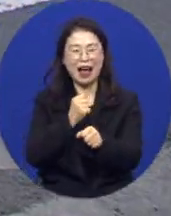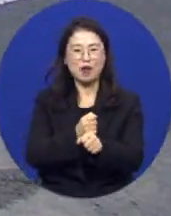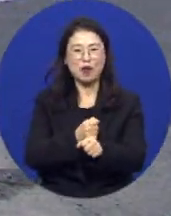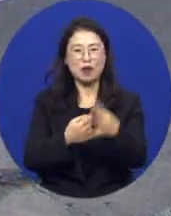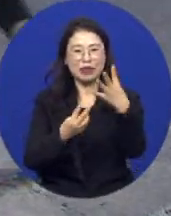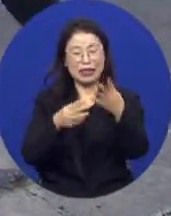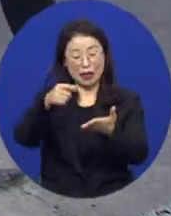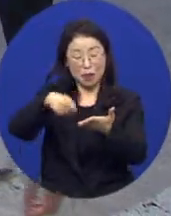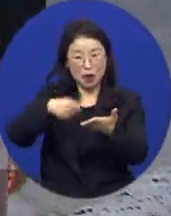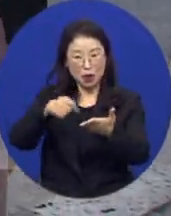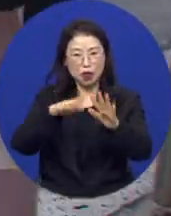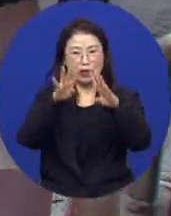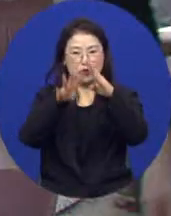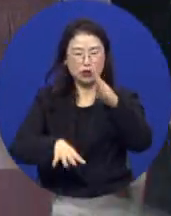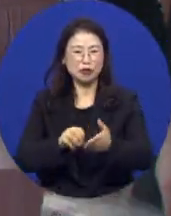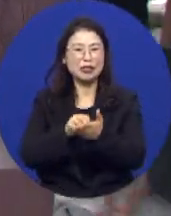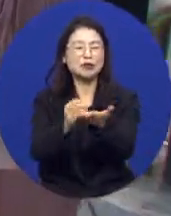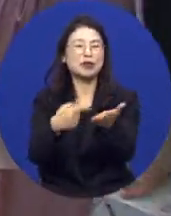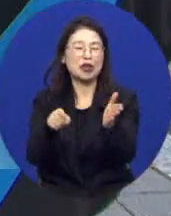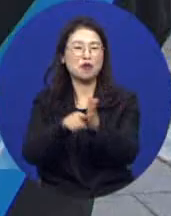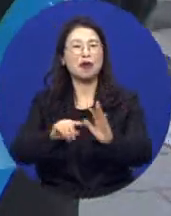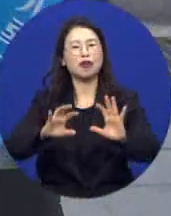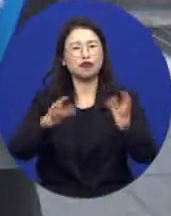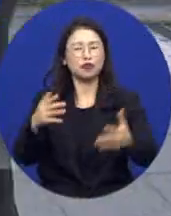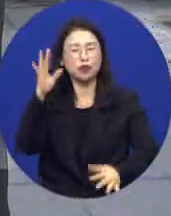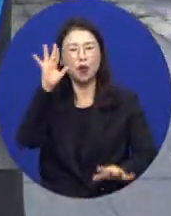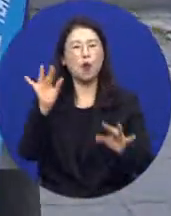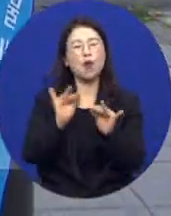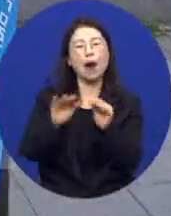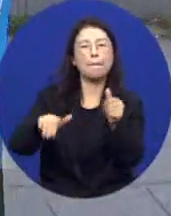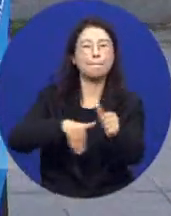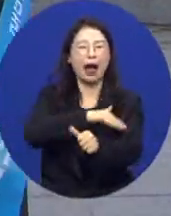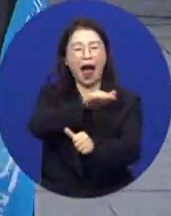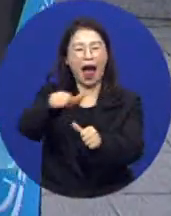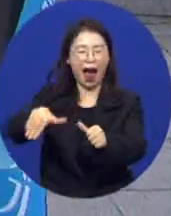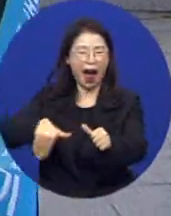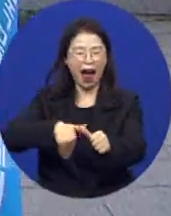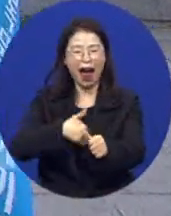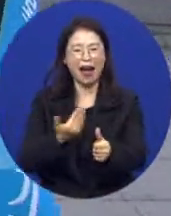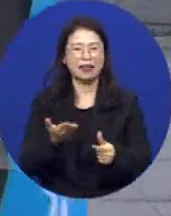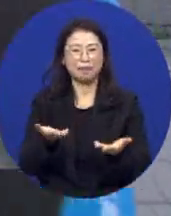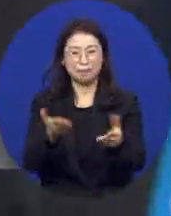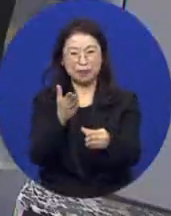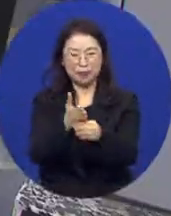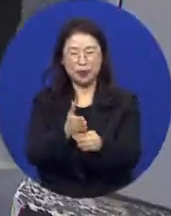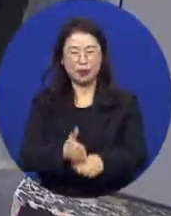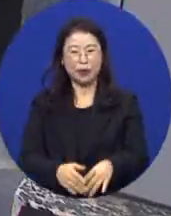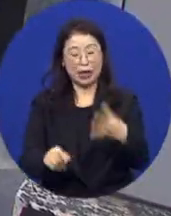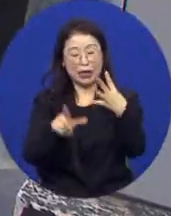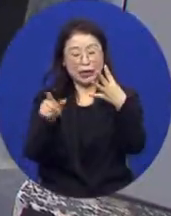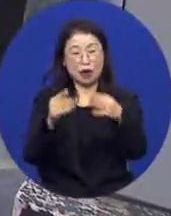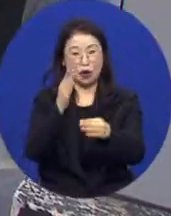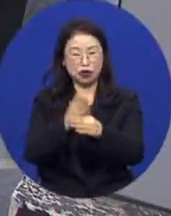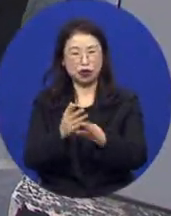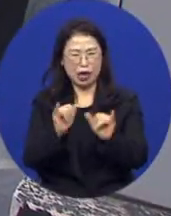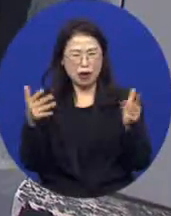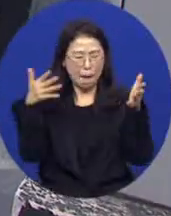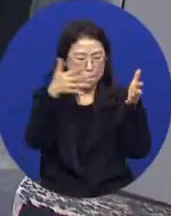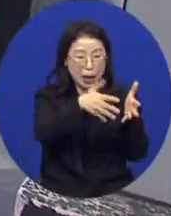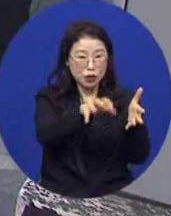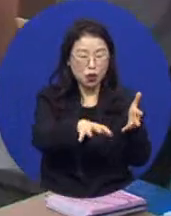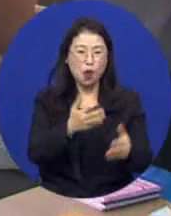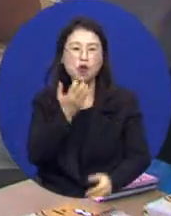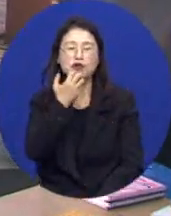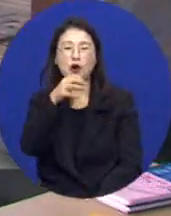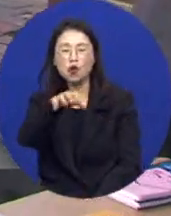기록물을 세계기록유산에 등재하기 위한 국민적 공감대 확보에 나섰습니다. 또 이달 중에 도내 인구 밀집 지역과